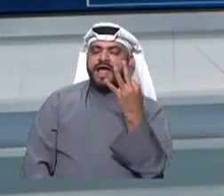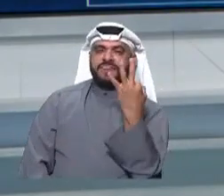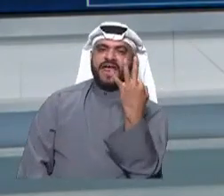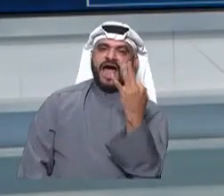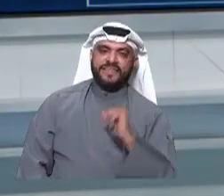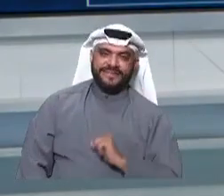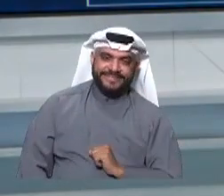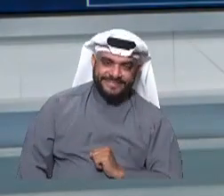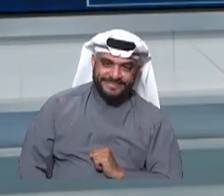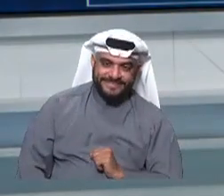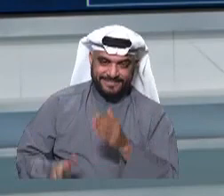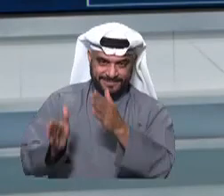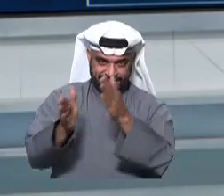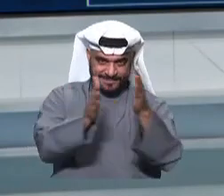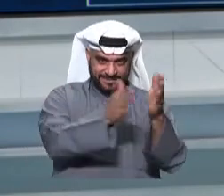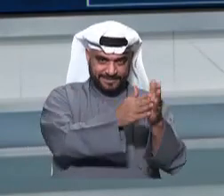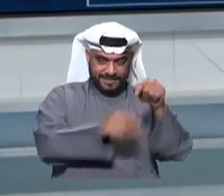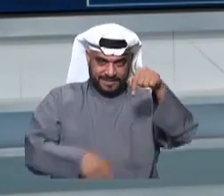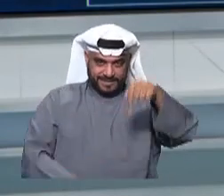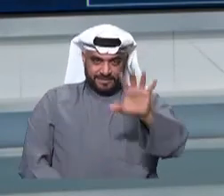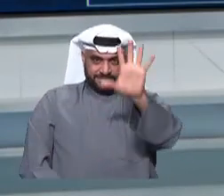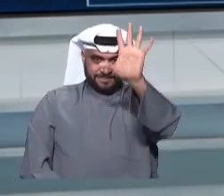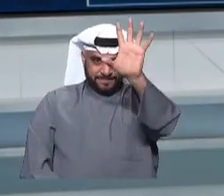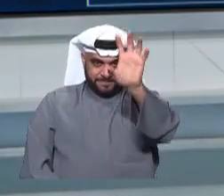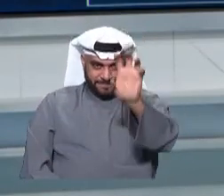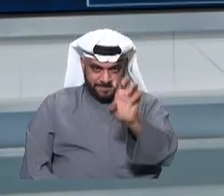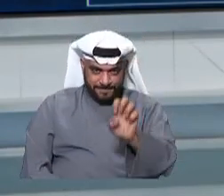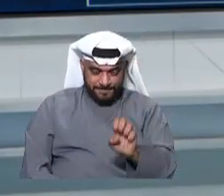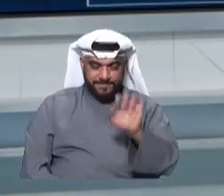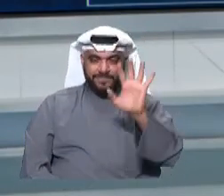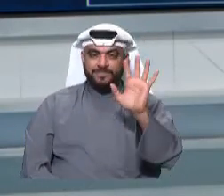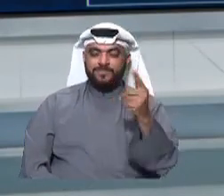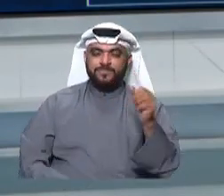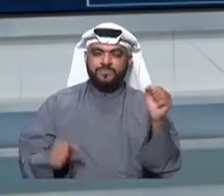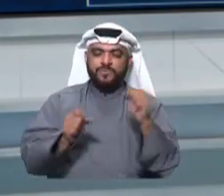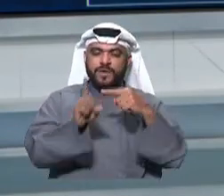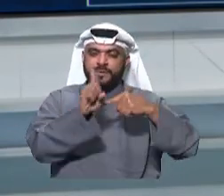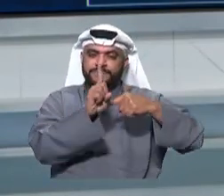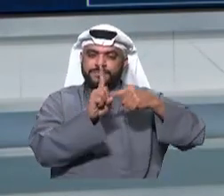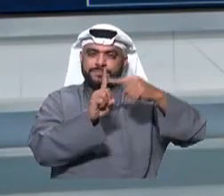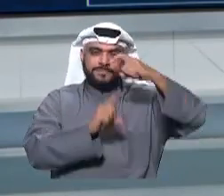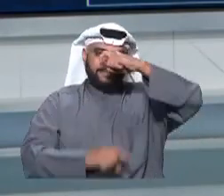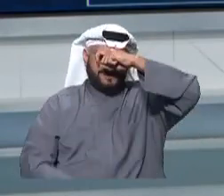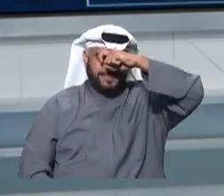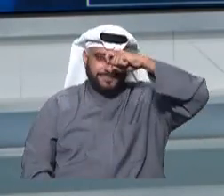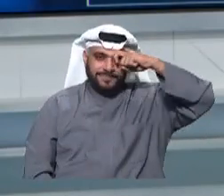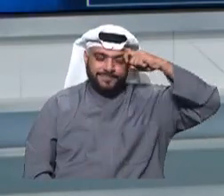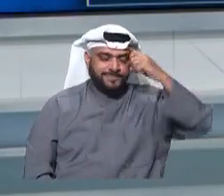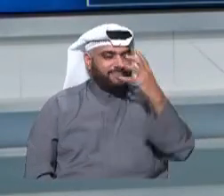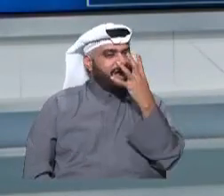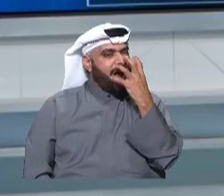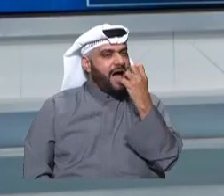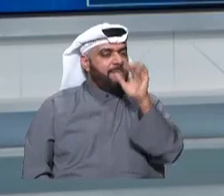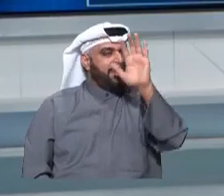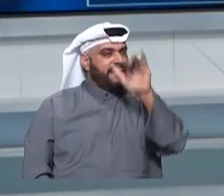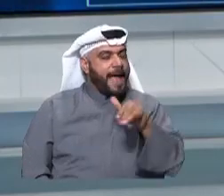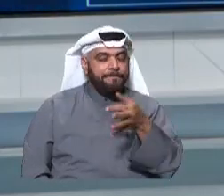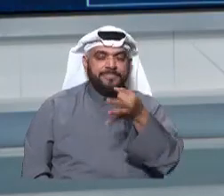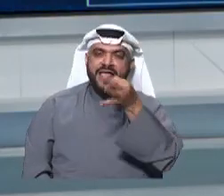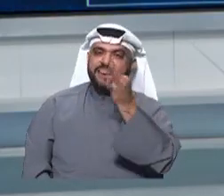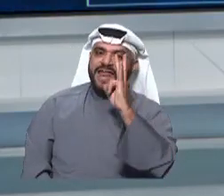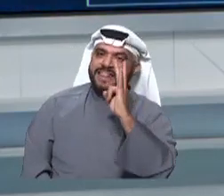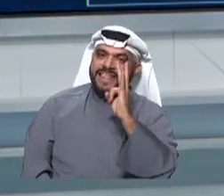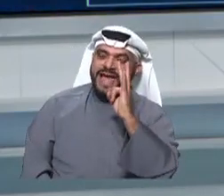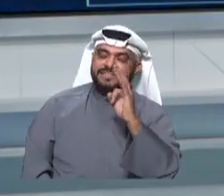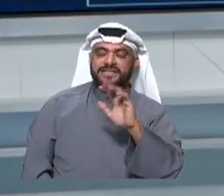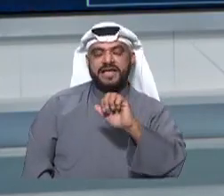للأجواء المتوقعة في منتصف هذه الليلة، استمرار في الأجواء الباردة، ومتوقع تتراوح درجات الحرارة بشكل عام ما بين 13 إلى